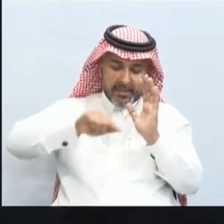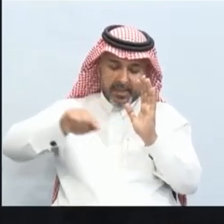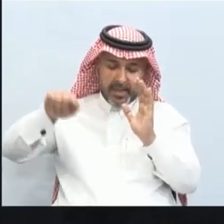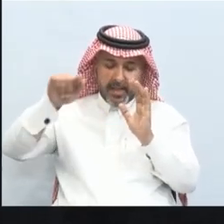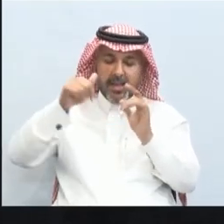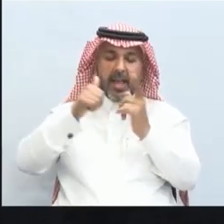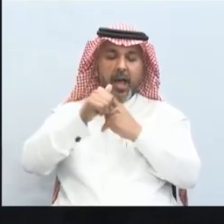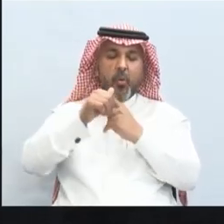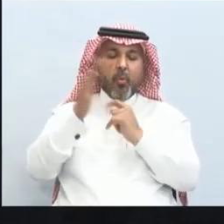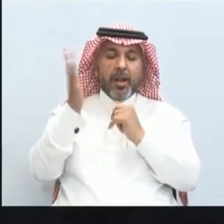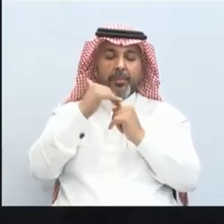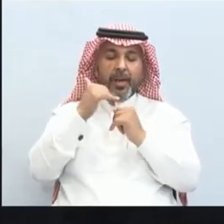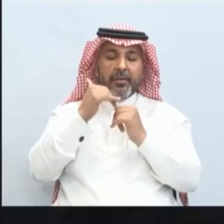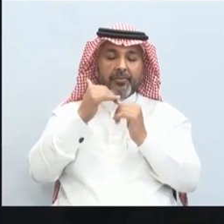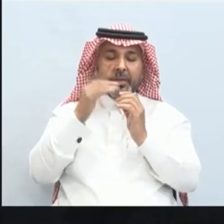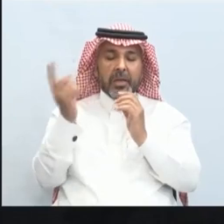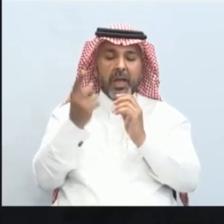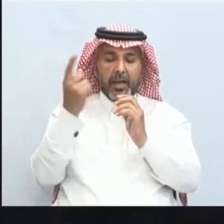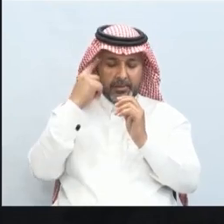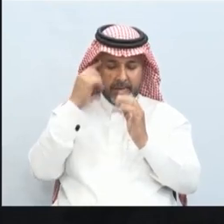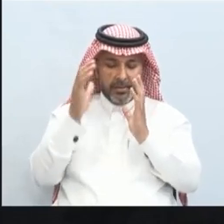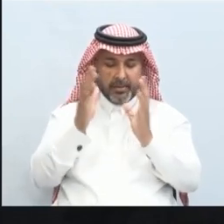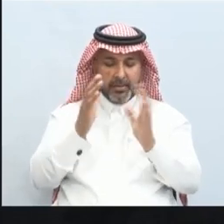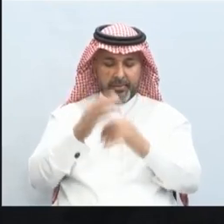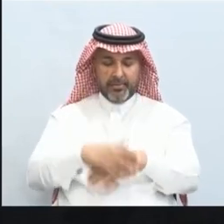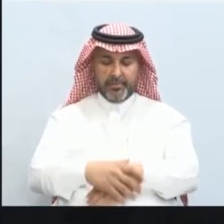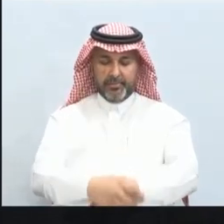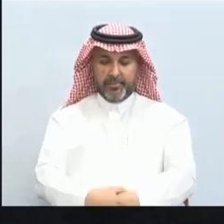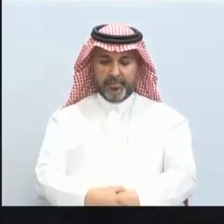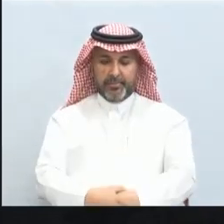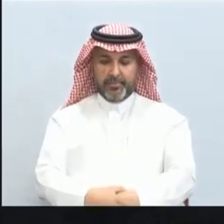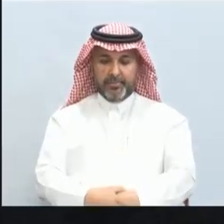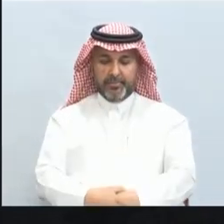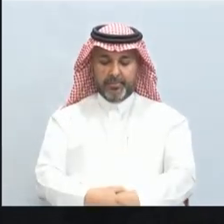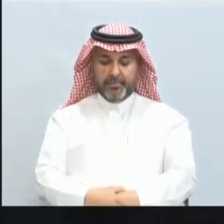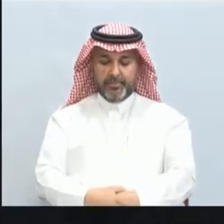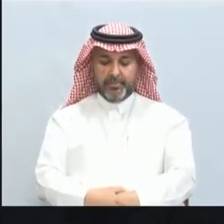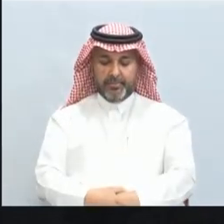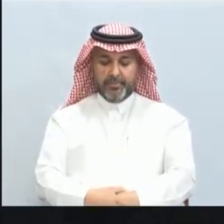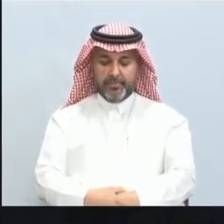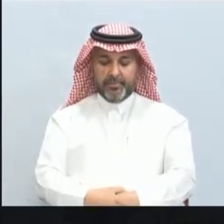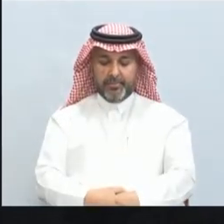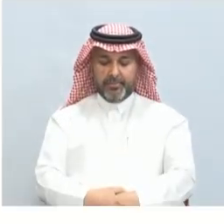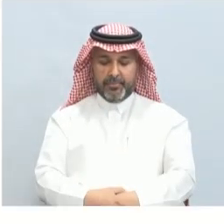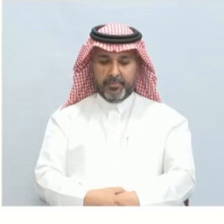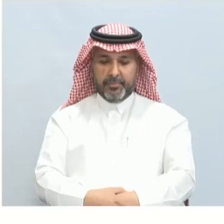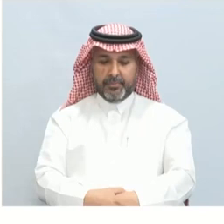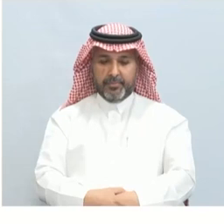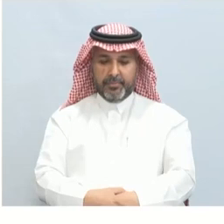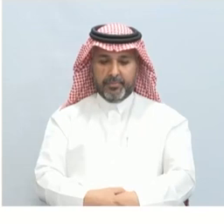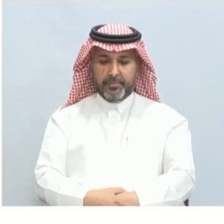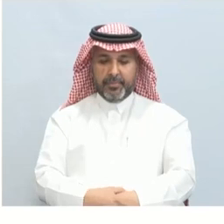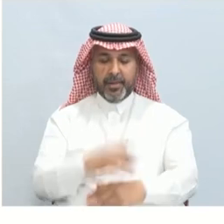راح يكون عدد طرق ترتيب العناصر هو ان ناقص 1 فكتوريا مثل ما هو موجود